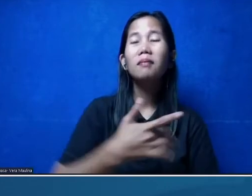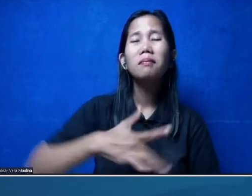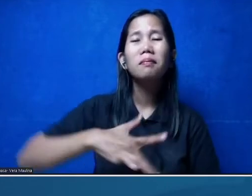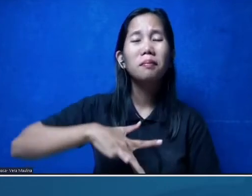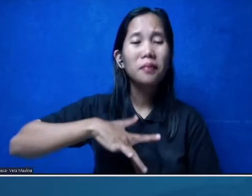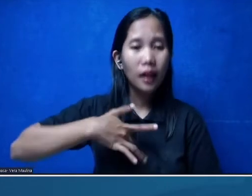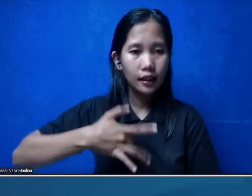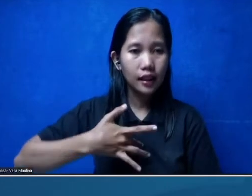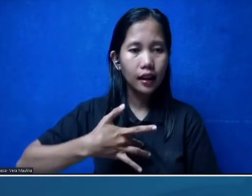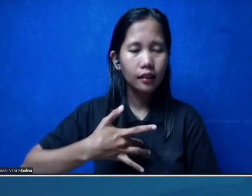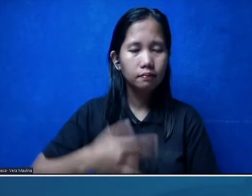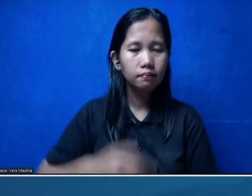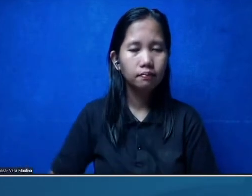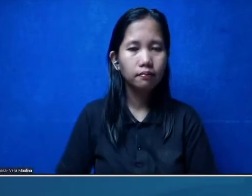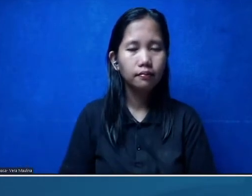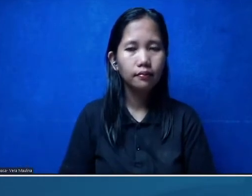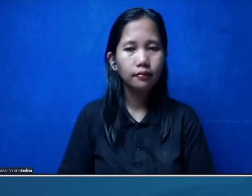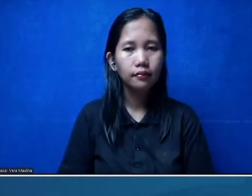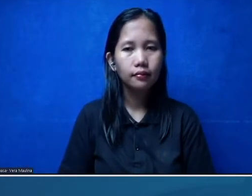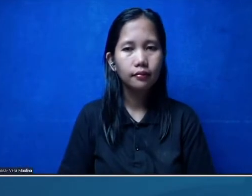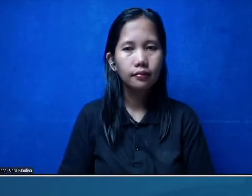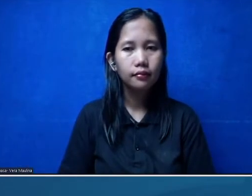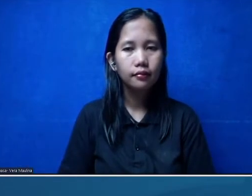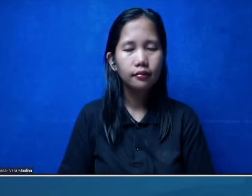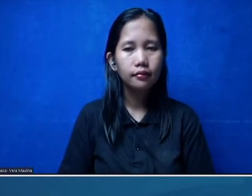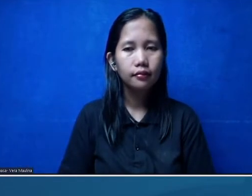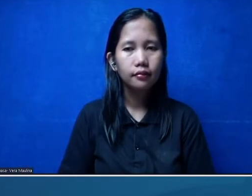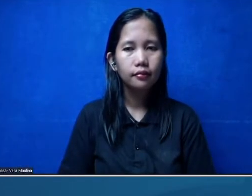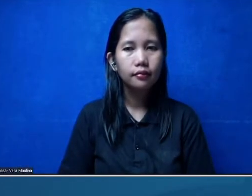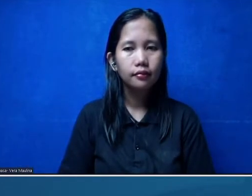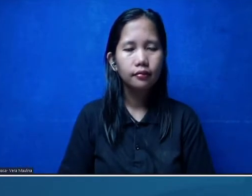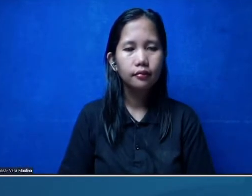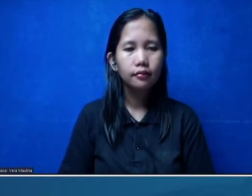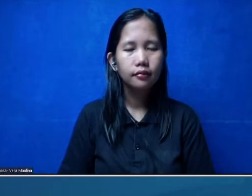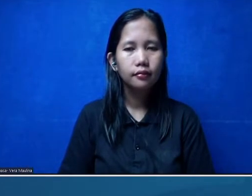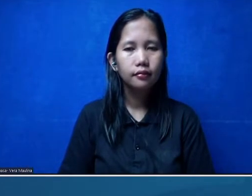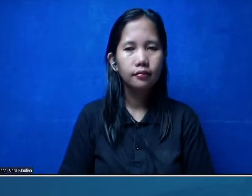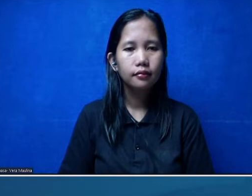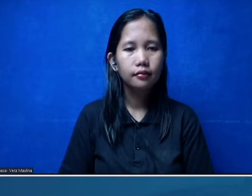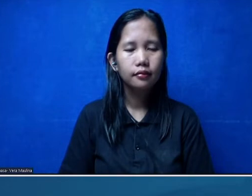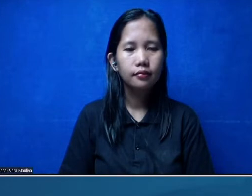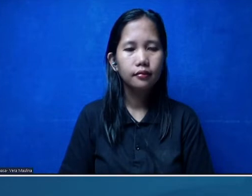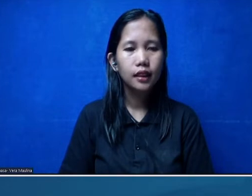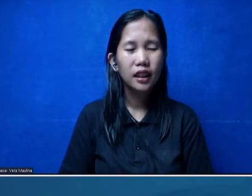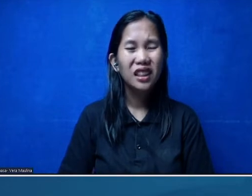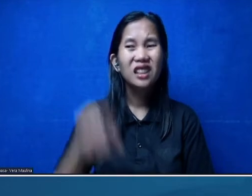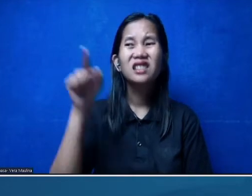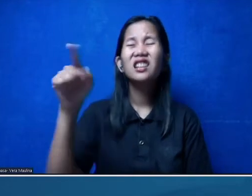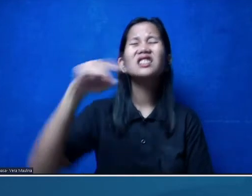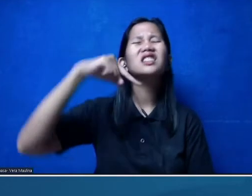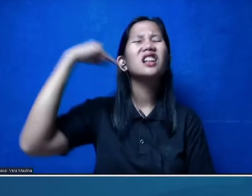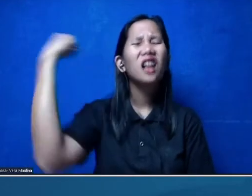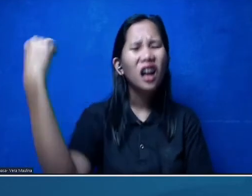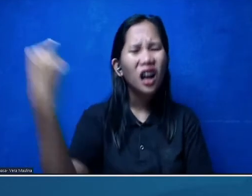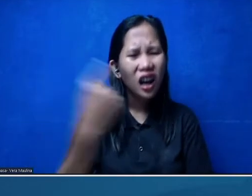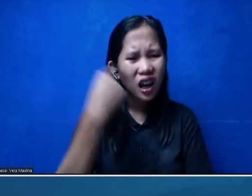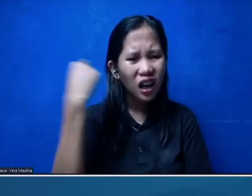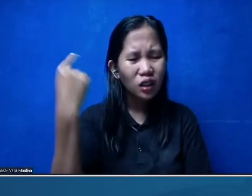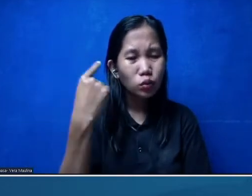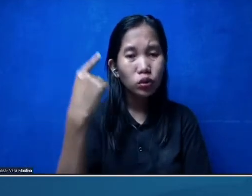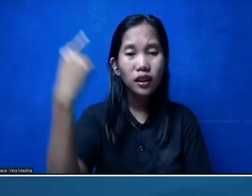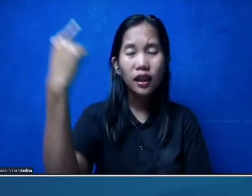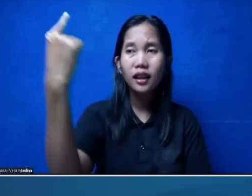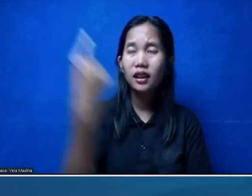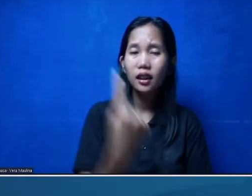dia sedang datang kepada dia sering datang ke taman kehidupan kita